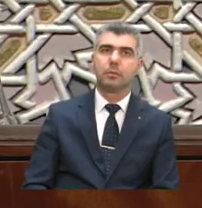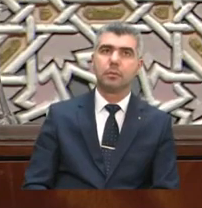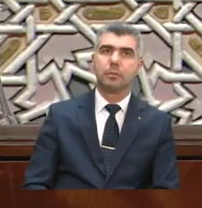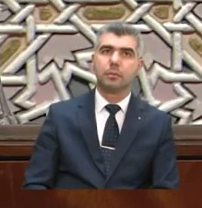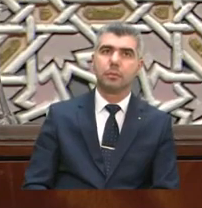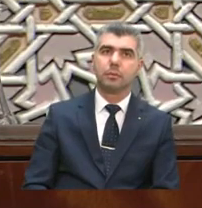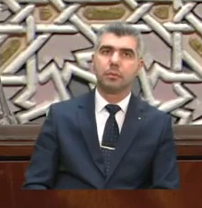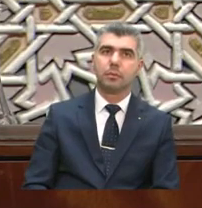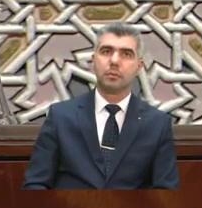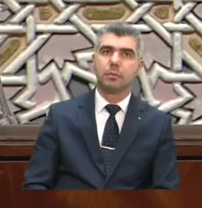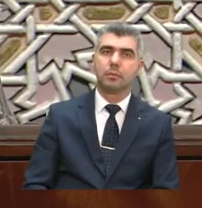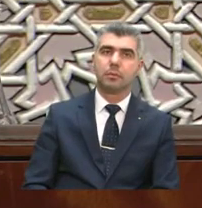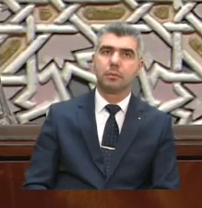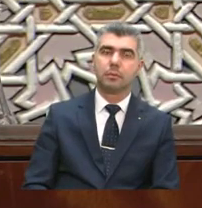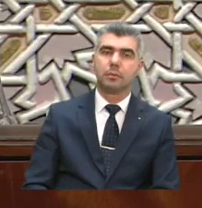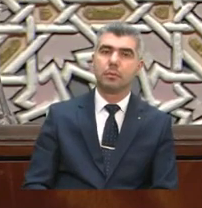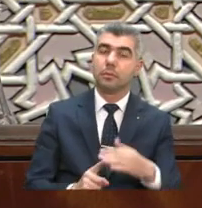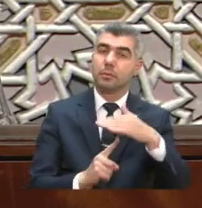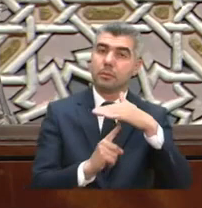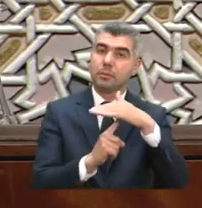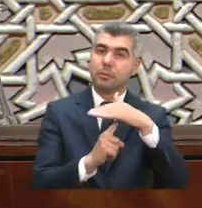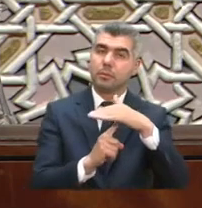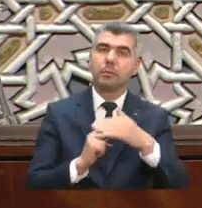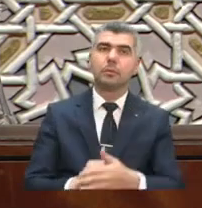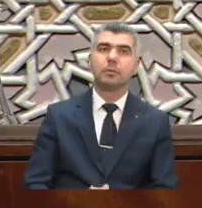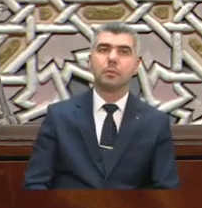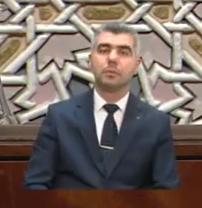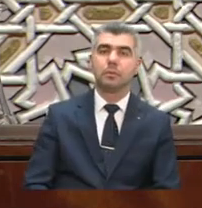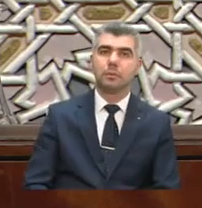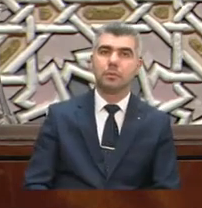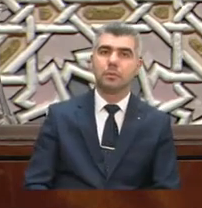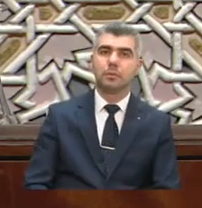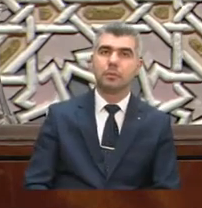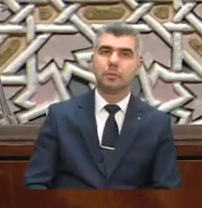أنت متعقل. أنا أظن أنا تسامحت